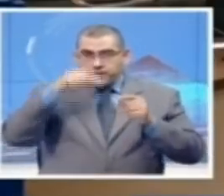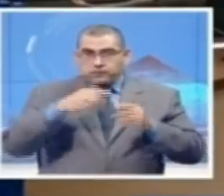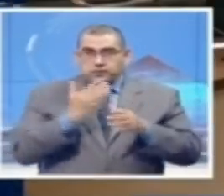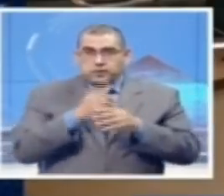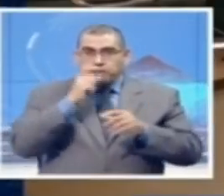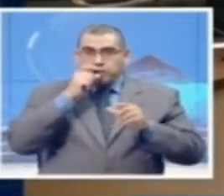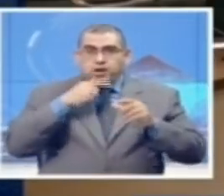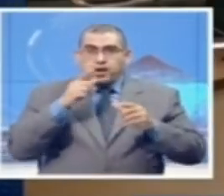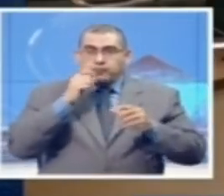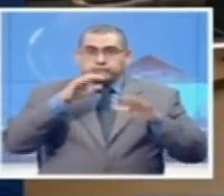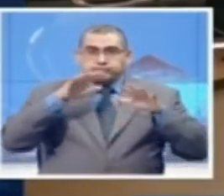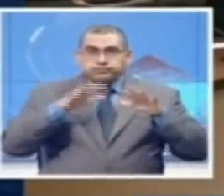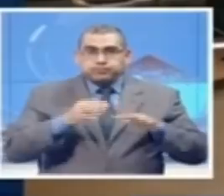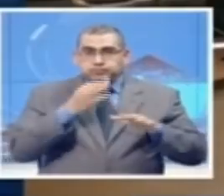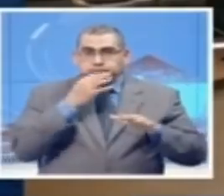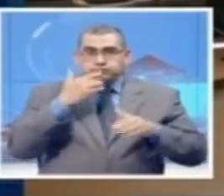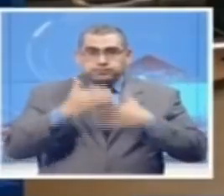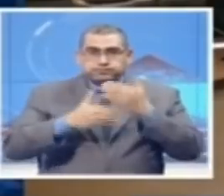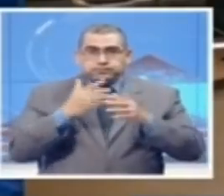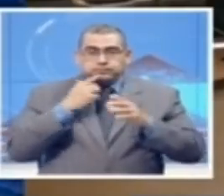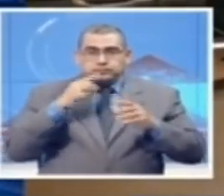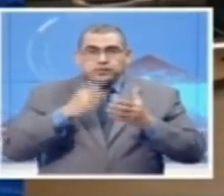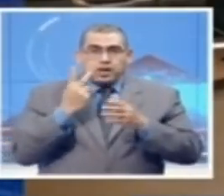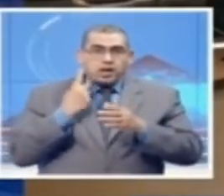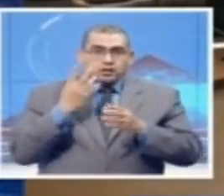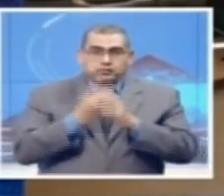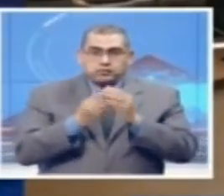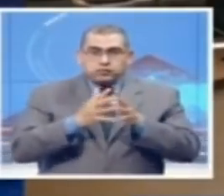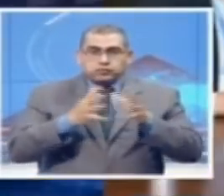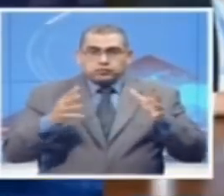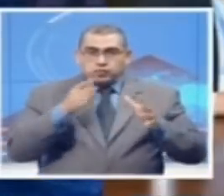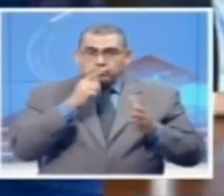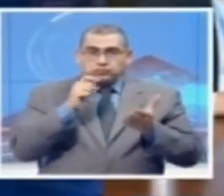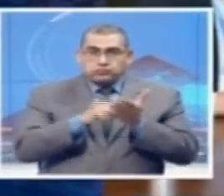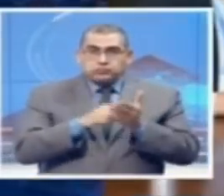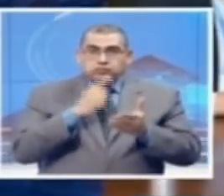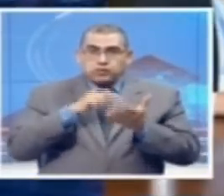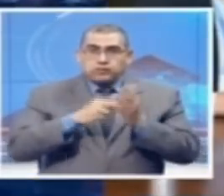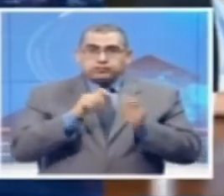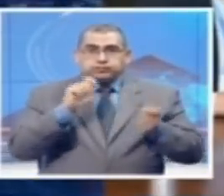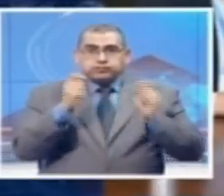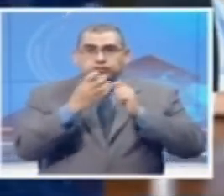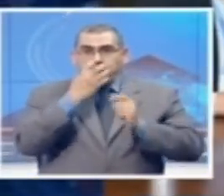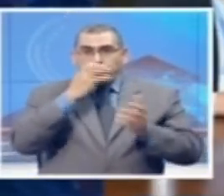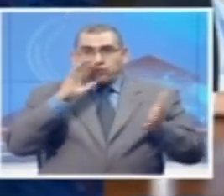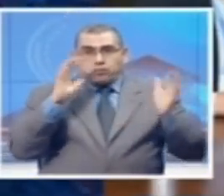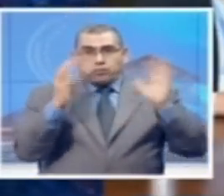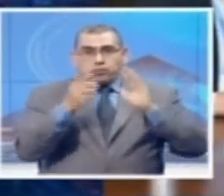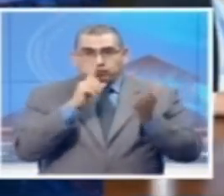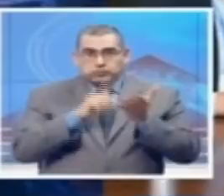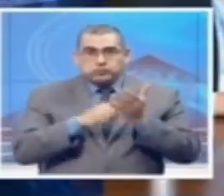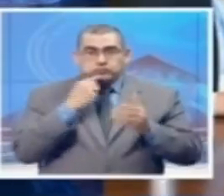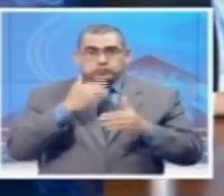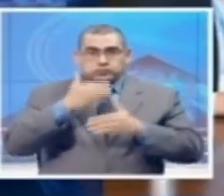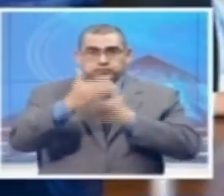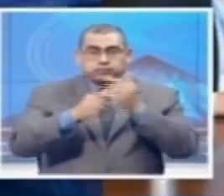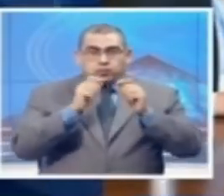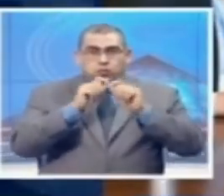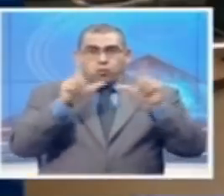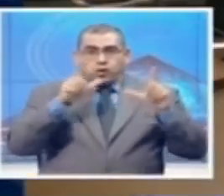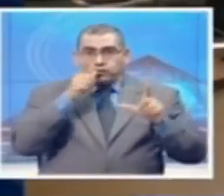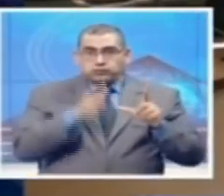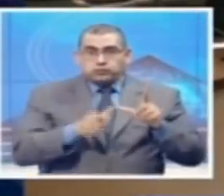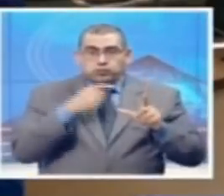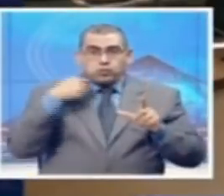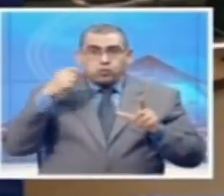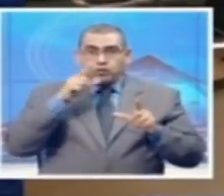ضعف الموارد المائية والتزايد المتسارع في عدد السكان، هذا إضافة إلى التغيرات المناخية الحادة وتأثيرتها الواضحة.